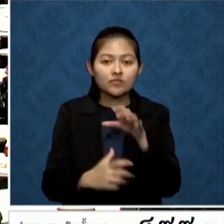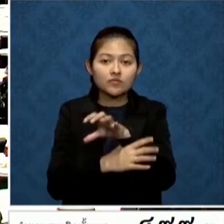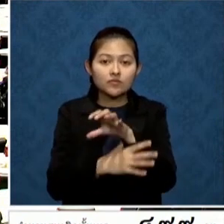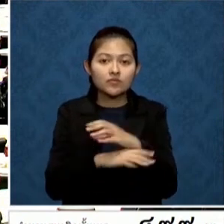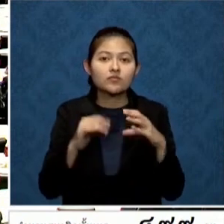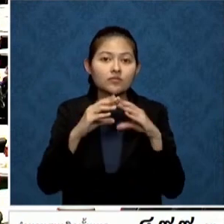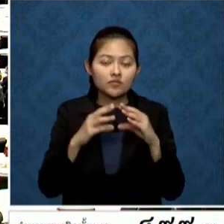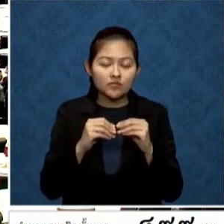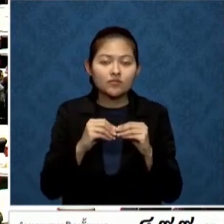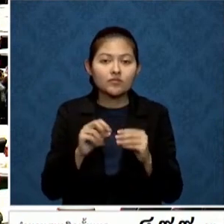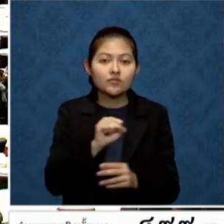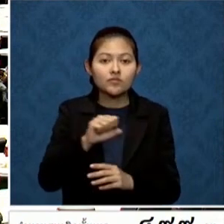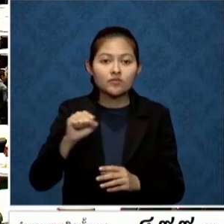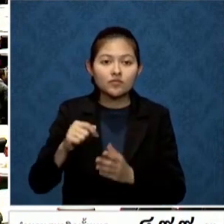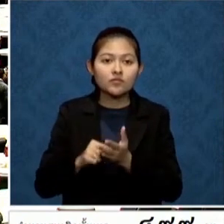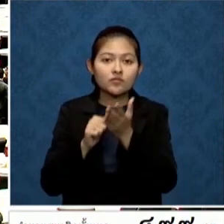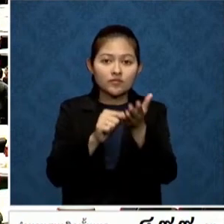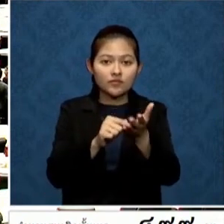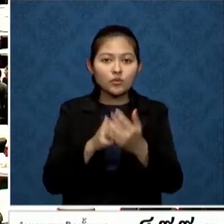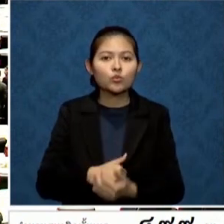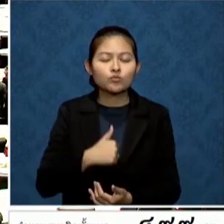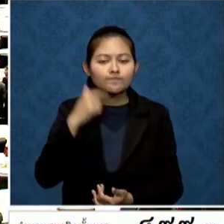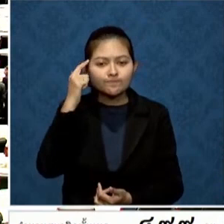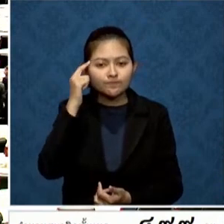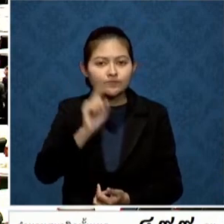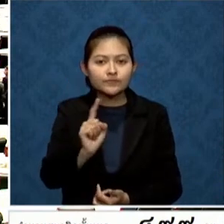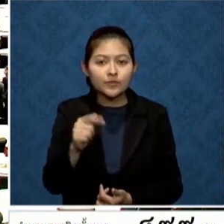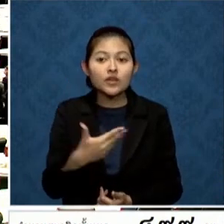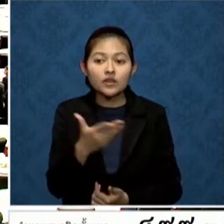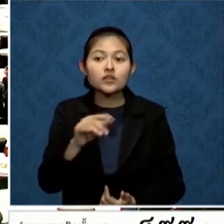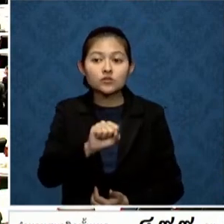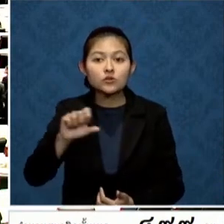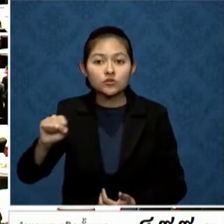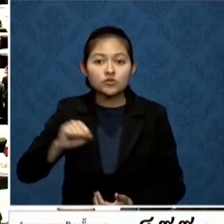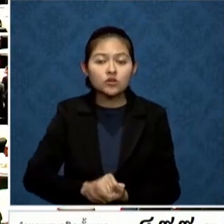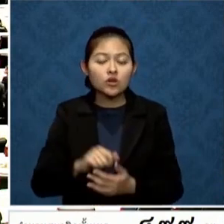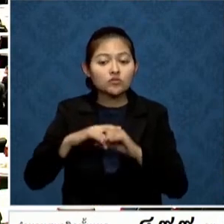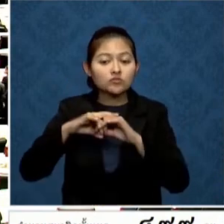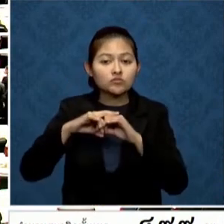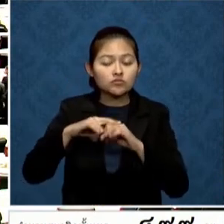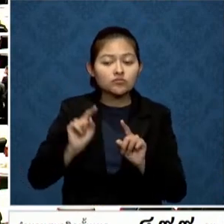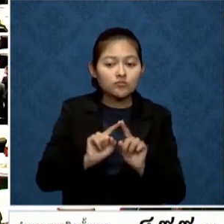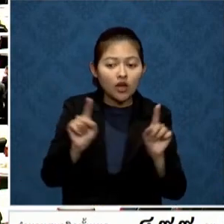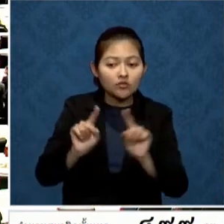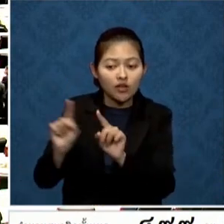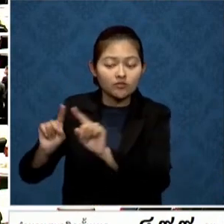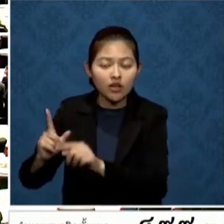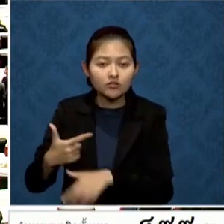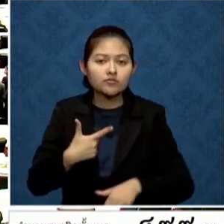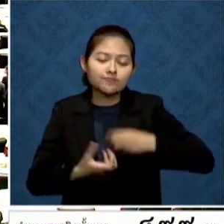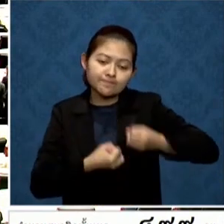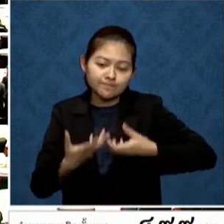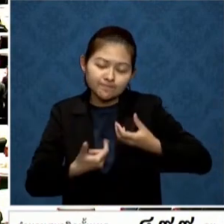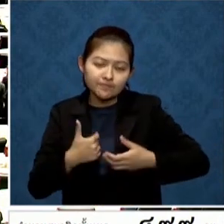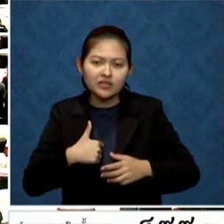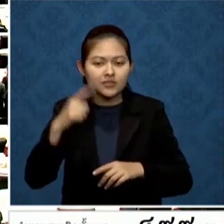ประชุมสภาที่ท่านพรตได้เสนอผมเข้าใจดีว่ามีสมาชิกหลายท่านครับต่างพรรคได้อภิปรายในเชิงไม่เห็นด้วย